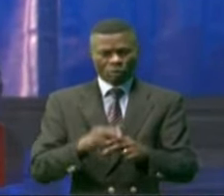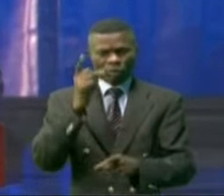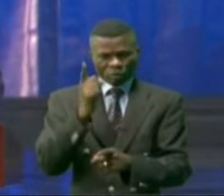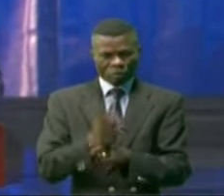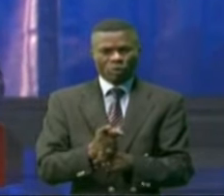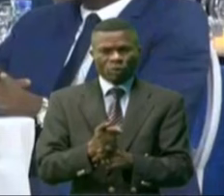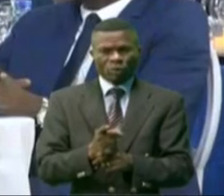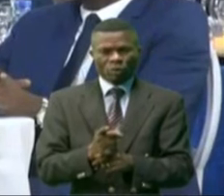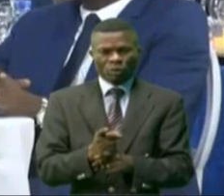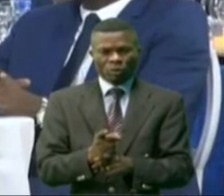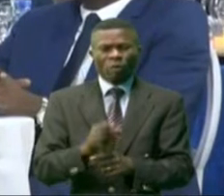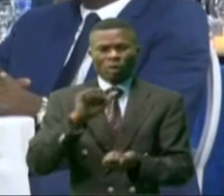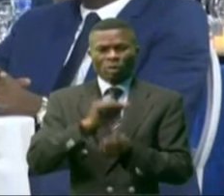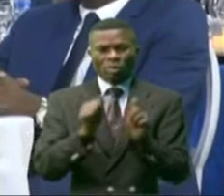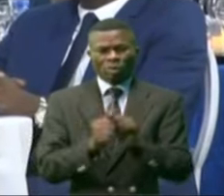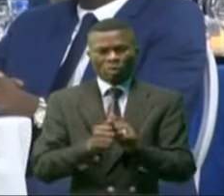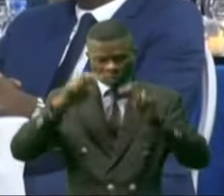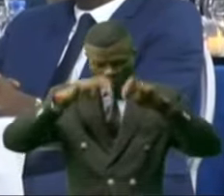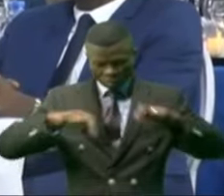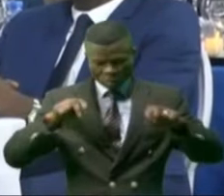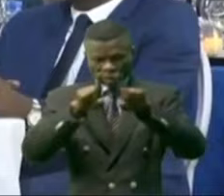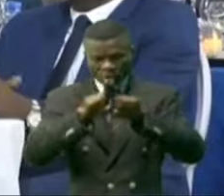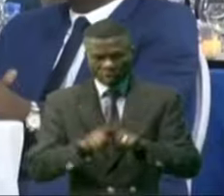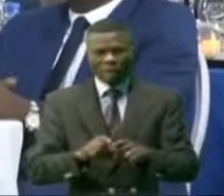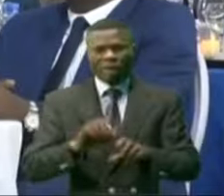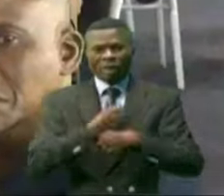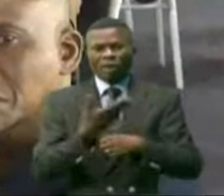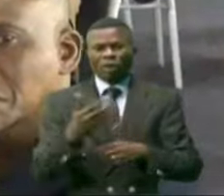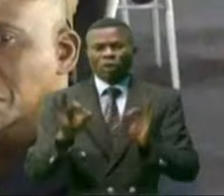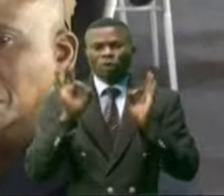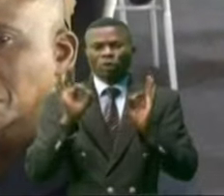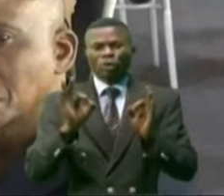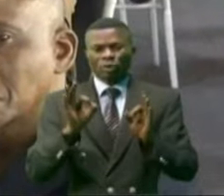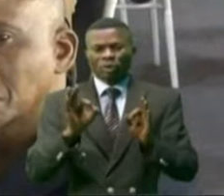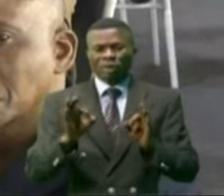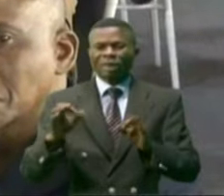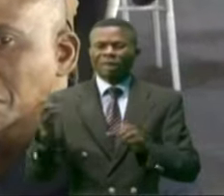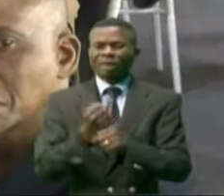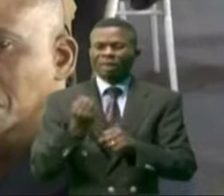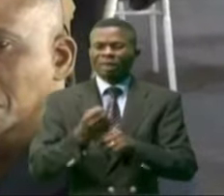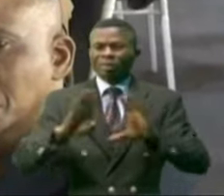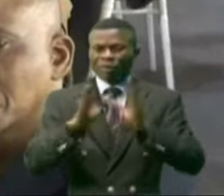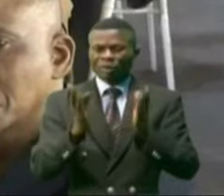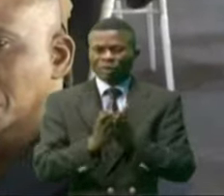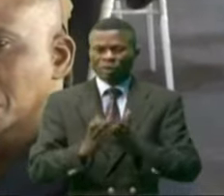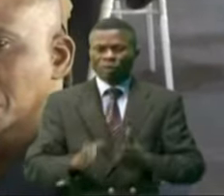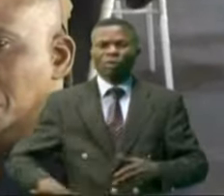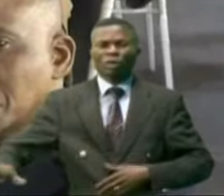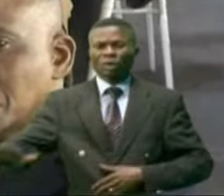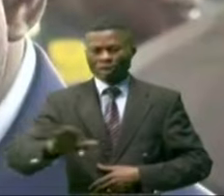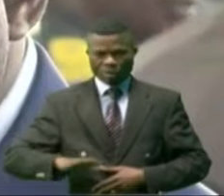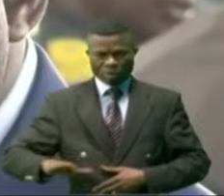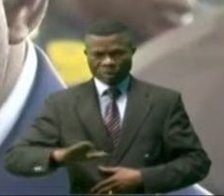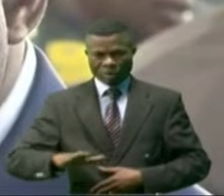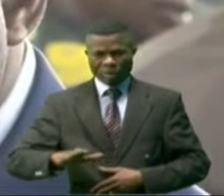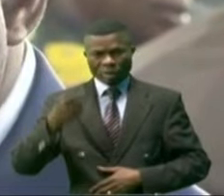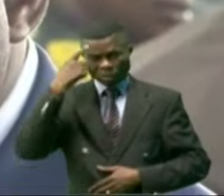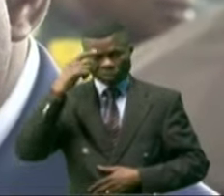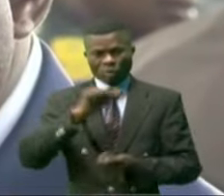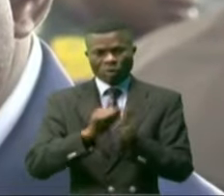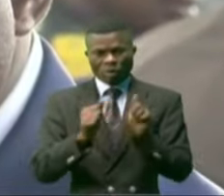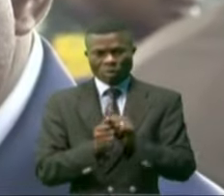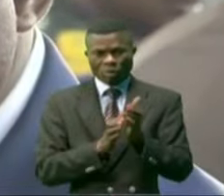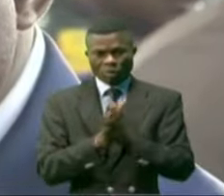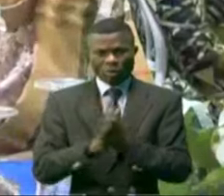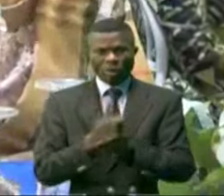effective des politiques de recherche et d'innovation dans tous les domaines de la vie nationale. En ce qui concerne